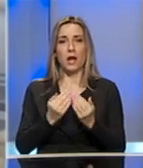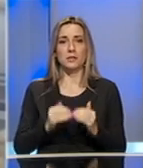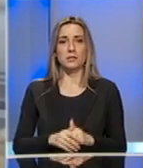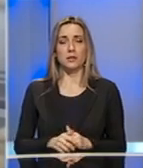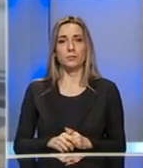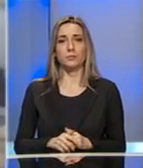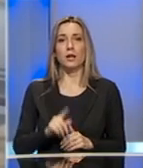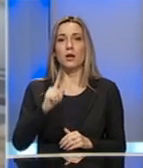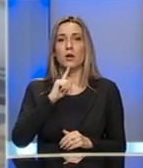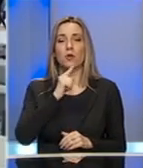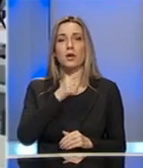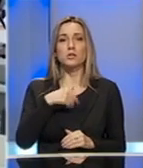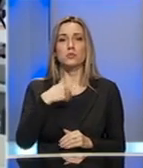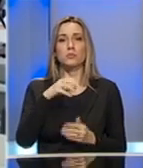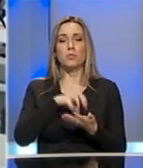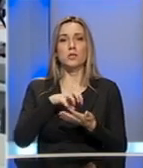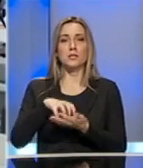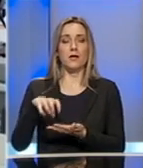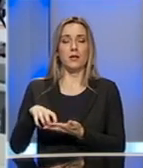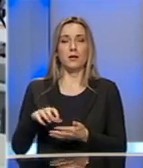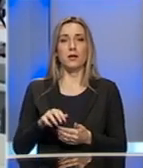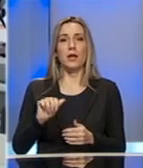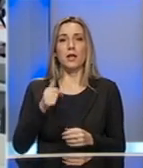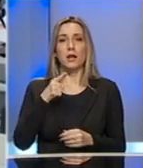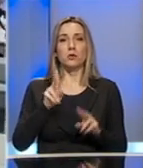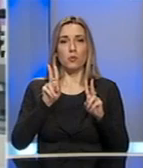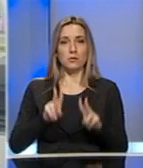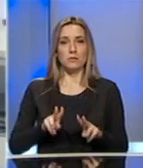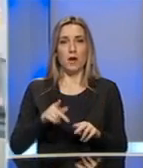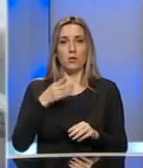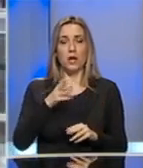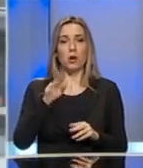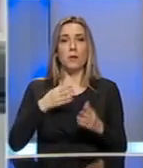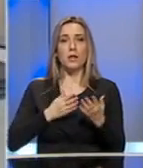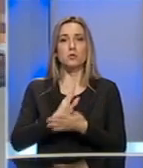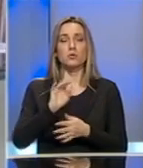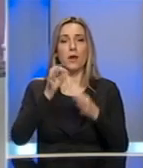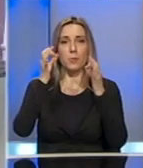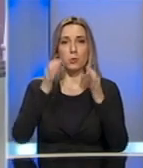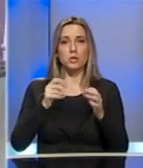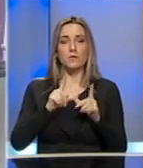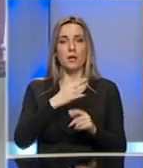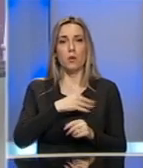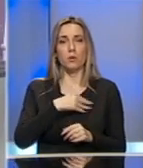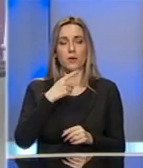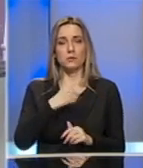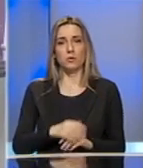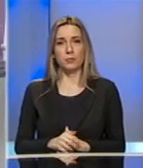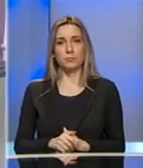su postavljene uslijed ovog vanrednog stanja. Da li je to zaista tako? Ima li slučajeva nepoštivanja